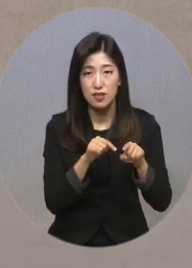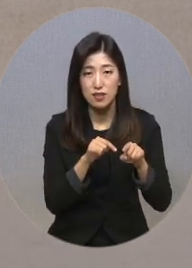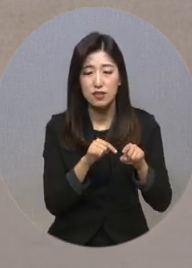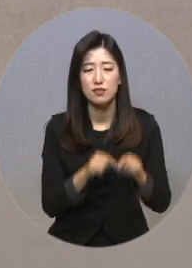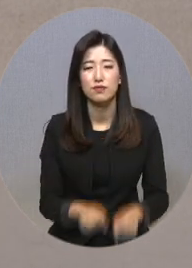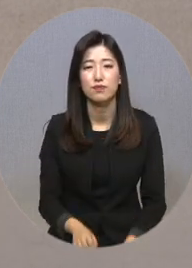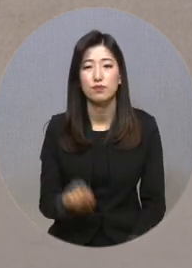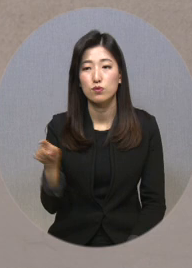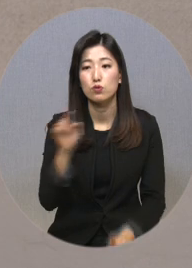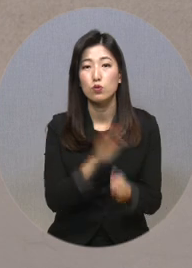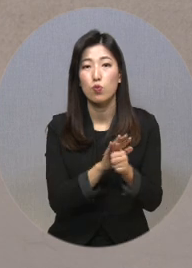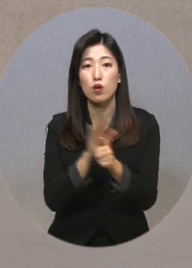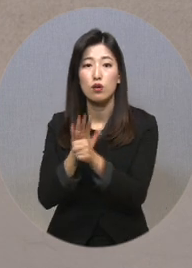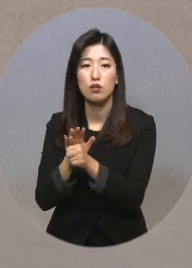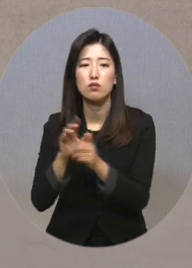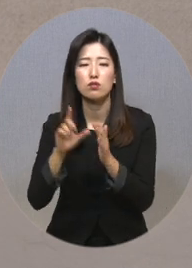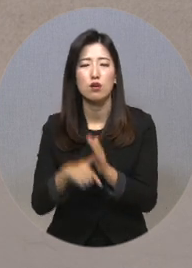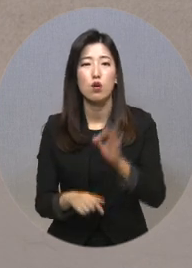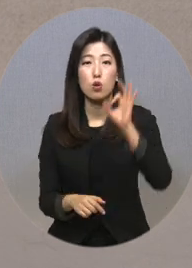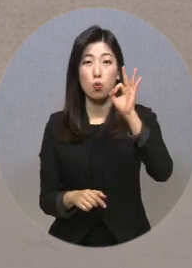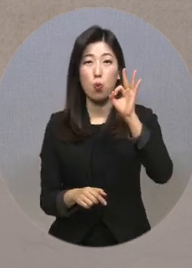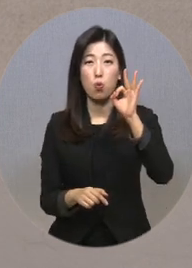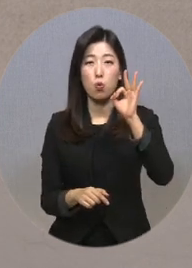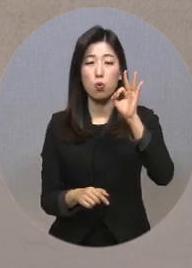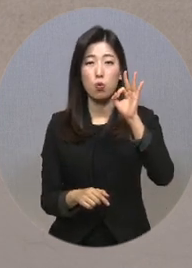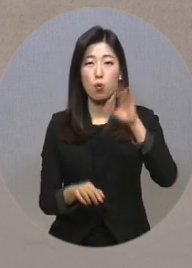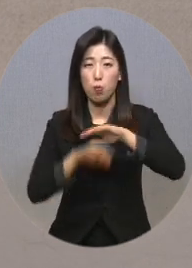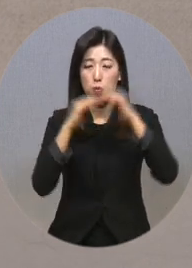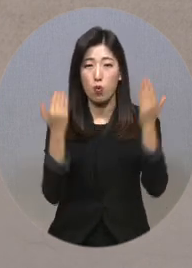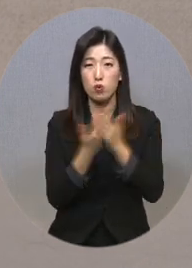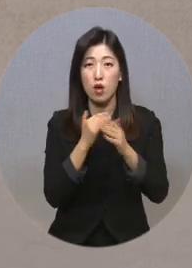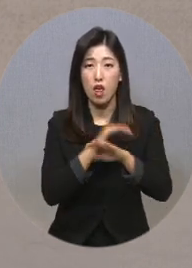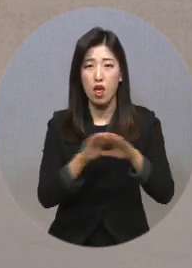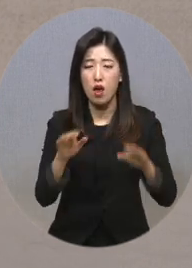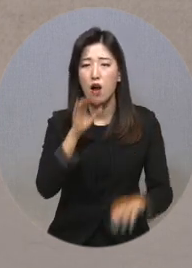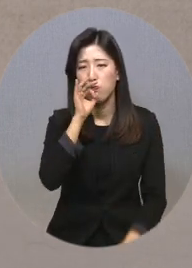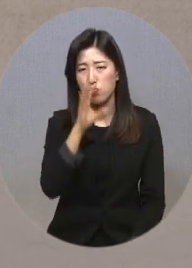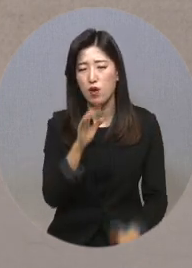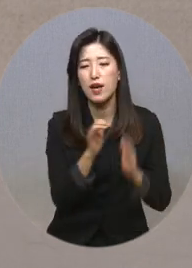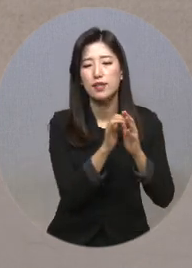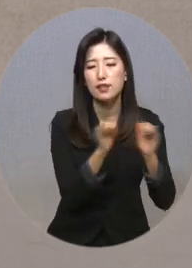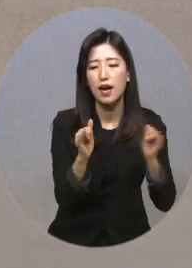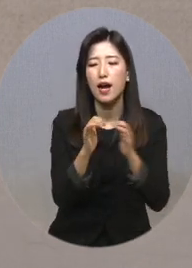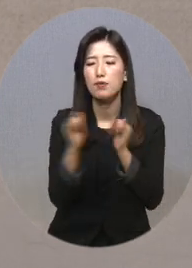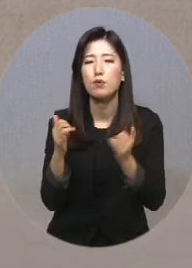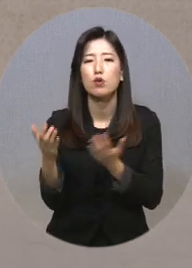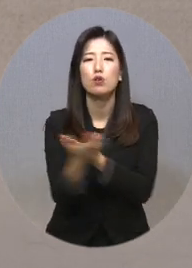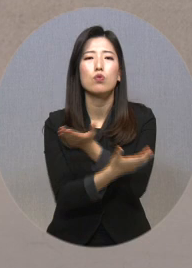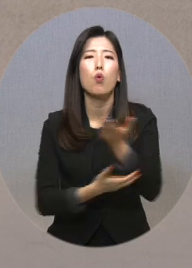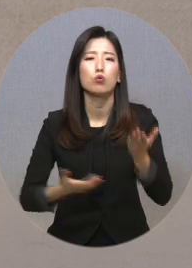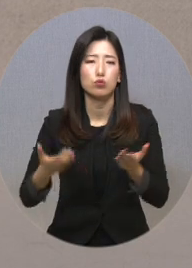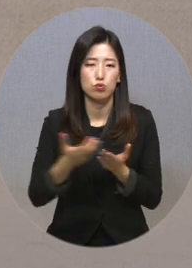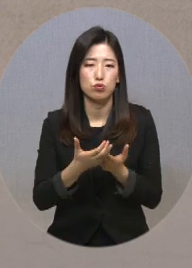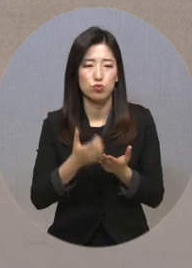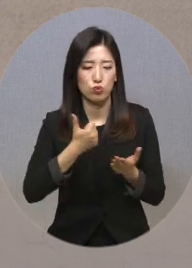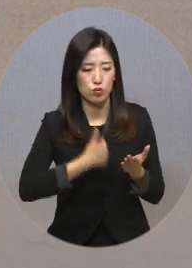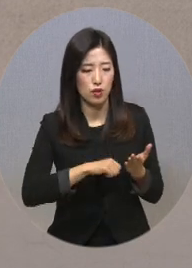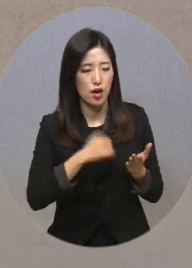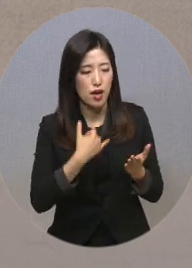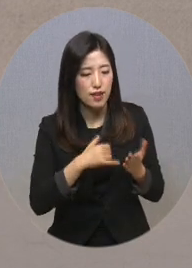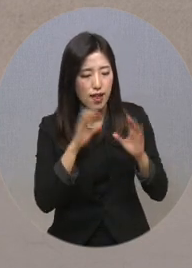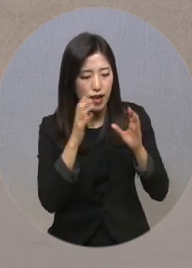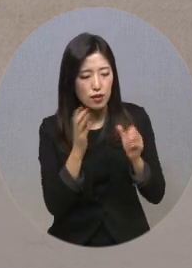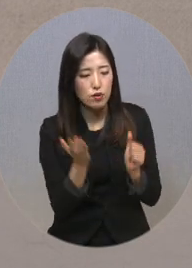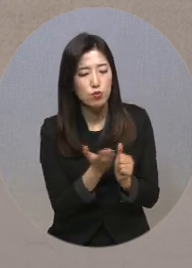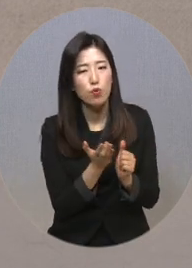아닙니다. 때로는 인간적인 교류가 필요하고 아이 돌봄 같은 것들이 필요합니다. 제가